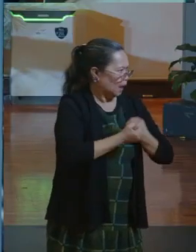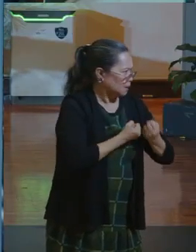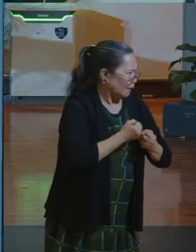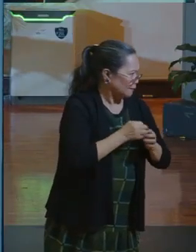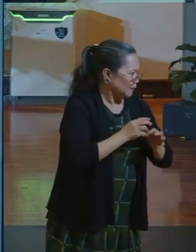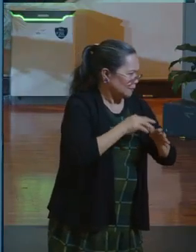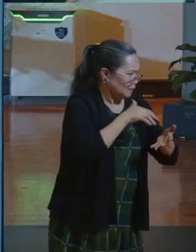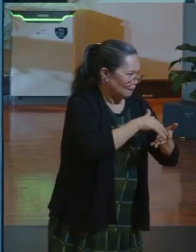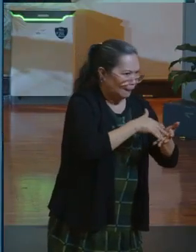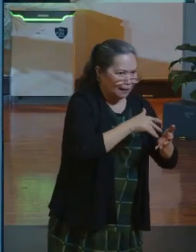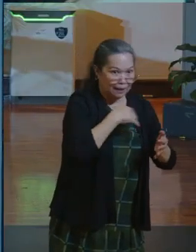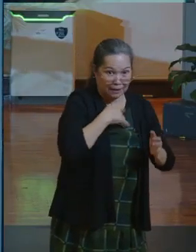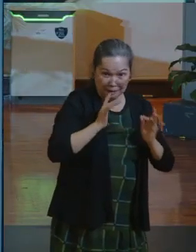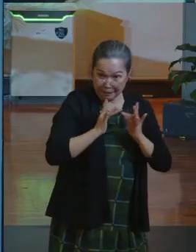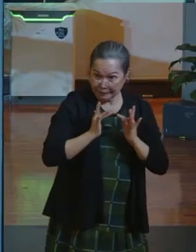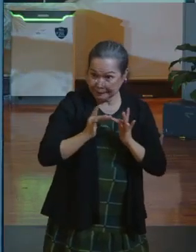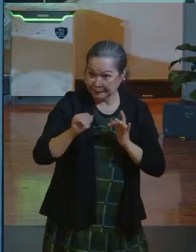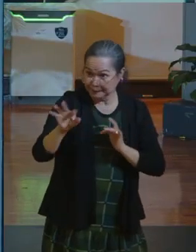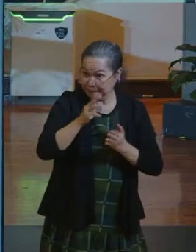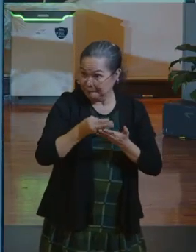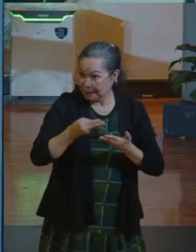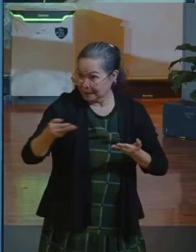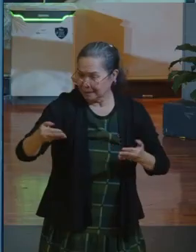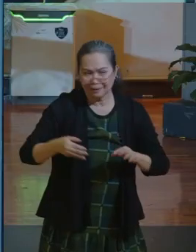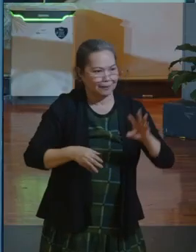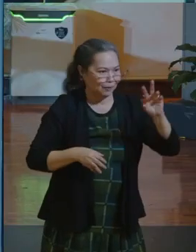Mag-aanap pa sa internet ng material.